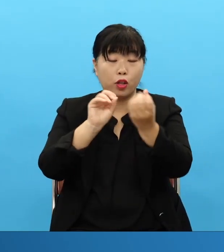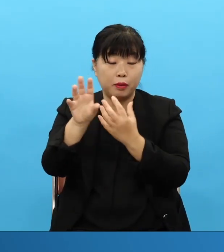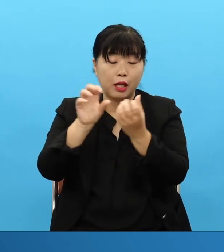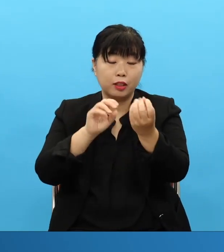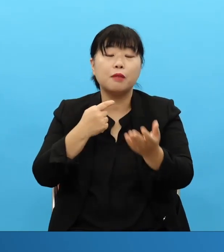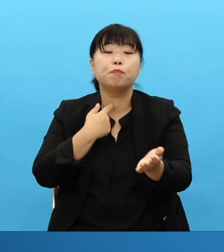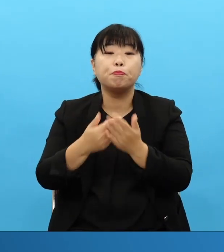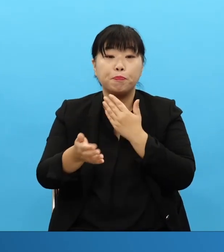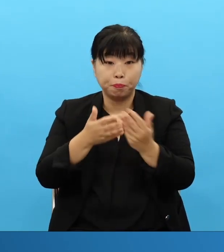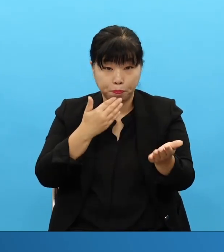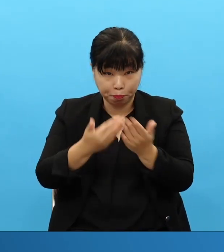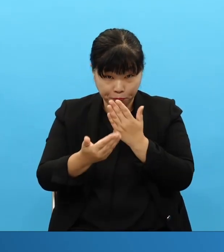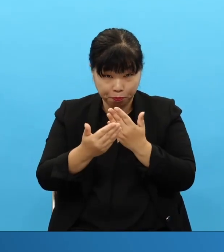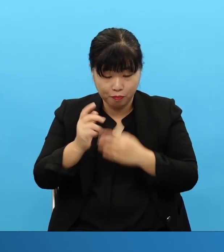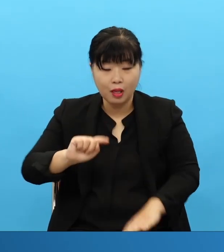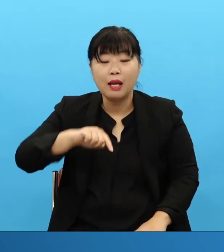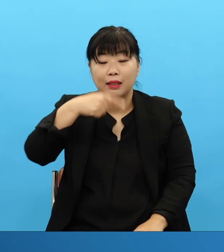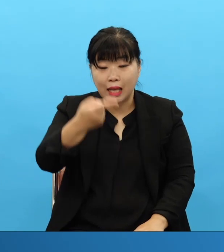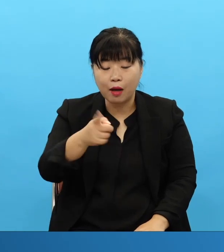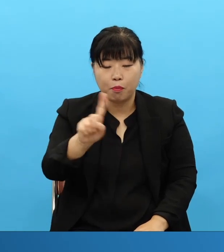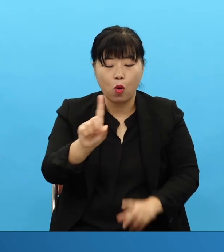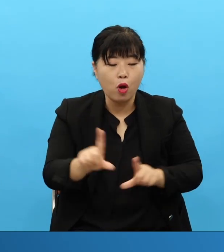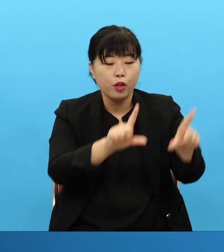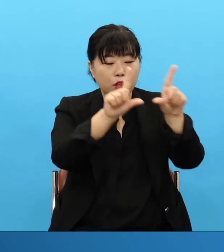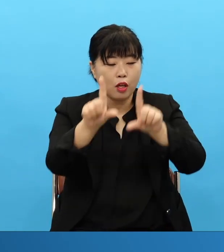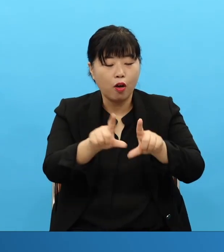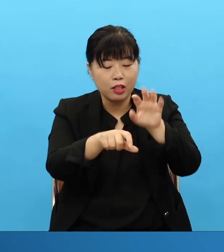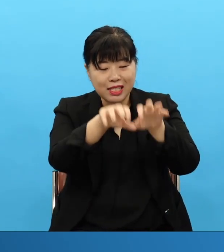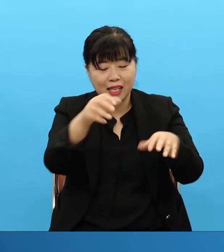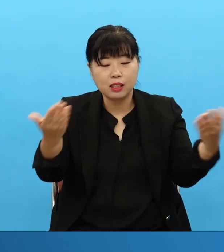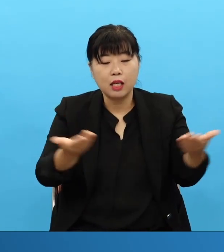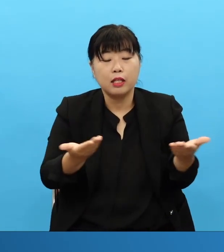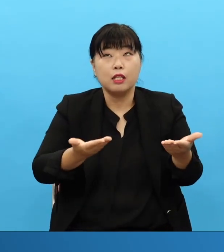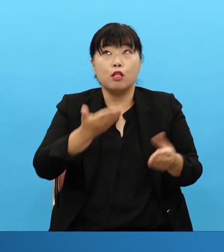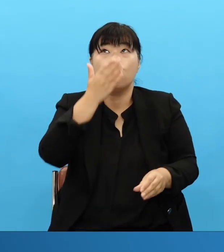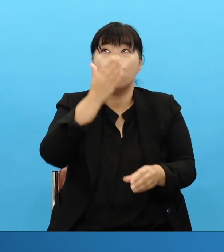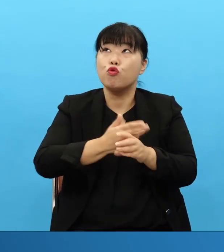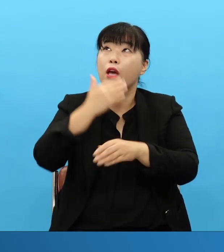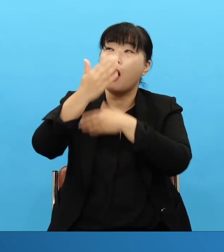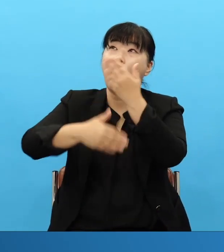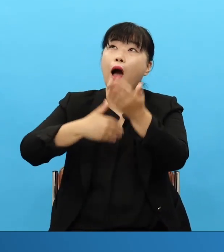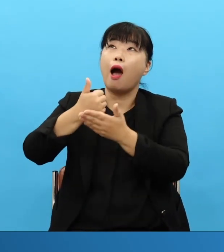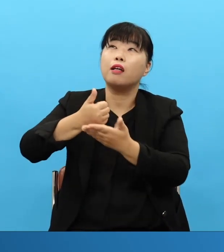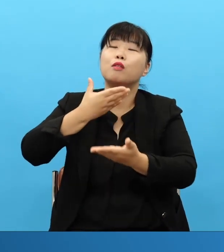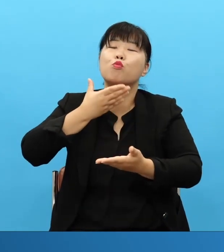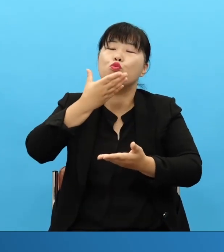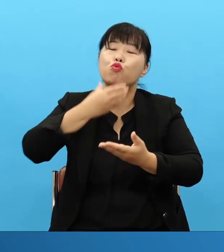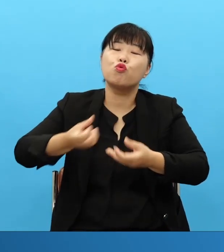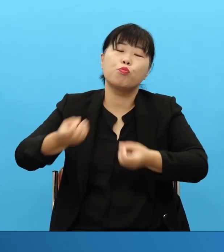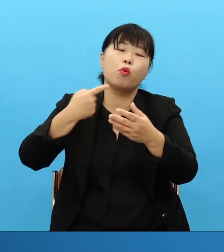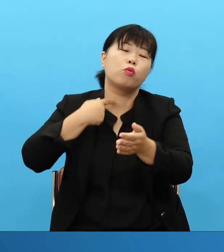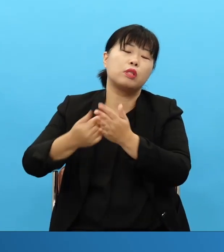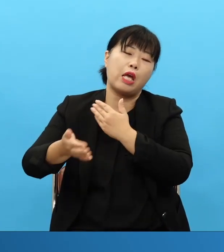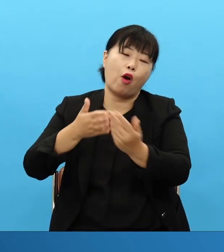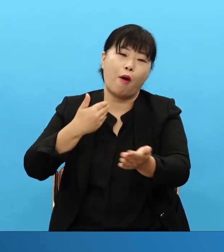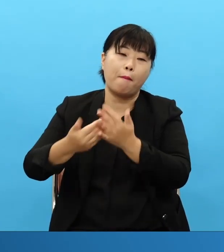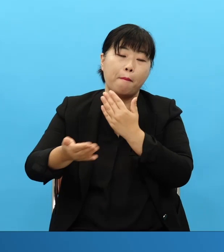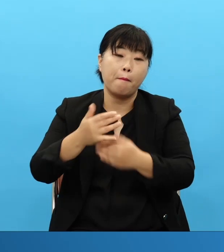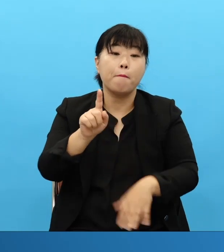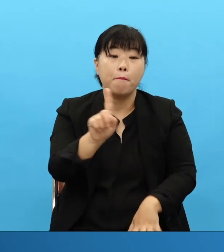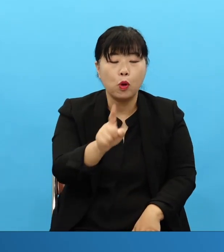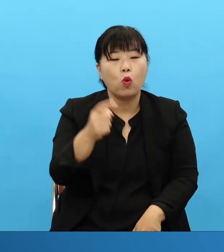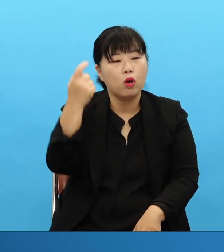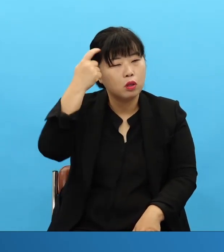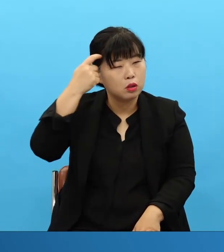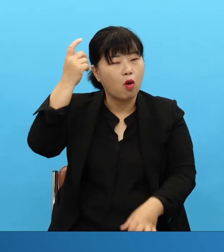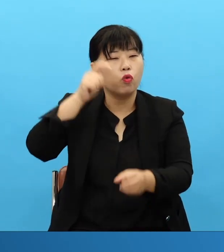말은 현장에 있을 때 임하는 게 더 큽니다. That what this means is that the work of God in your personal life is great, but the work of God in your spiritual field is even